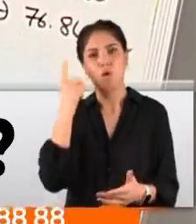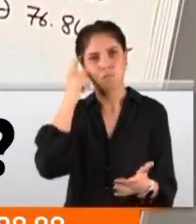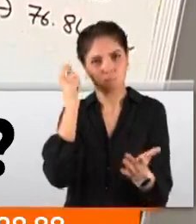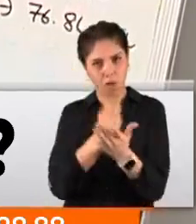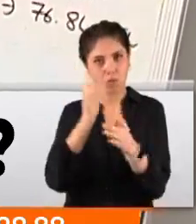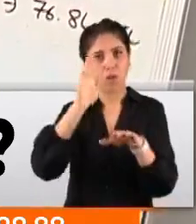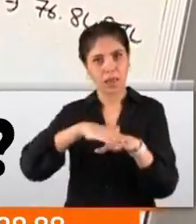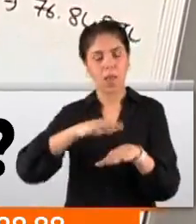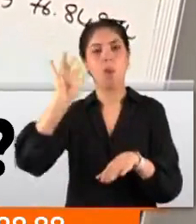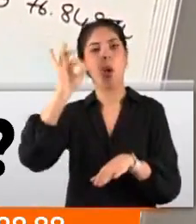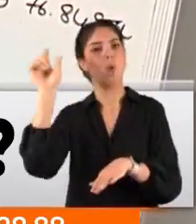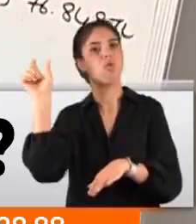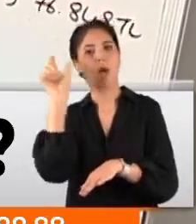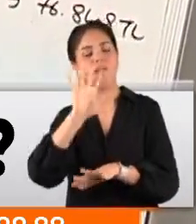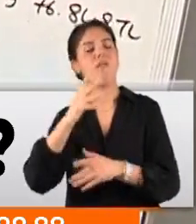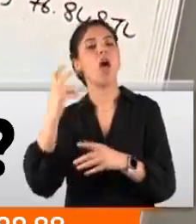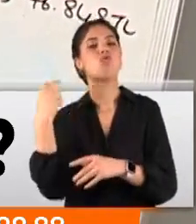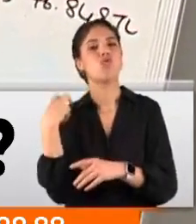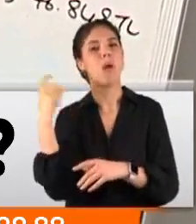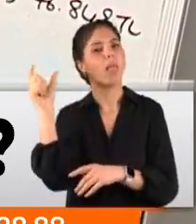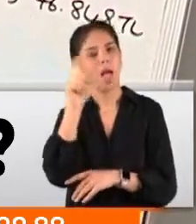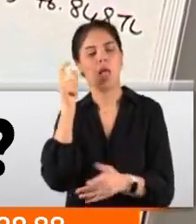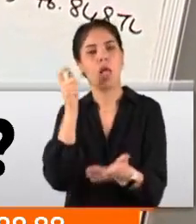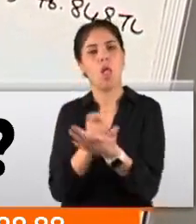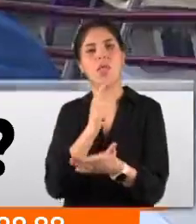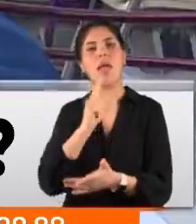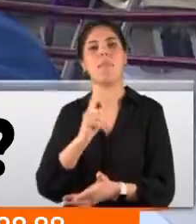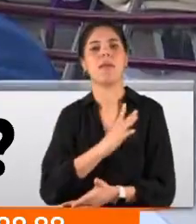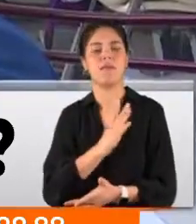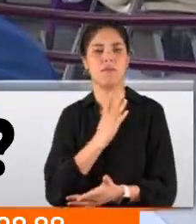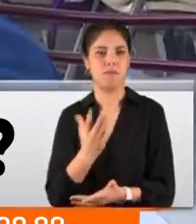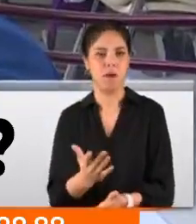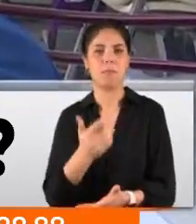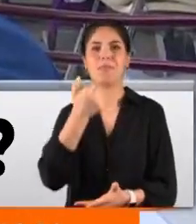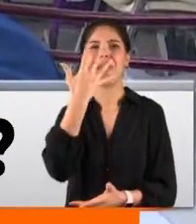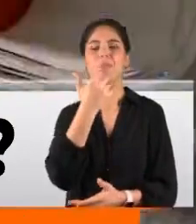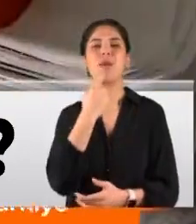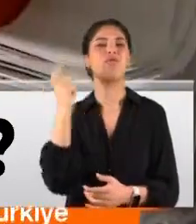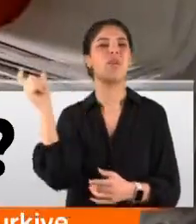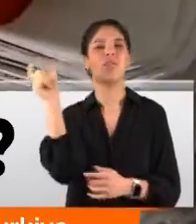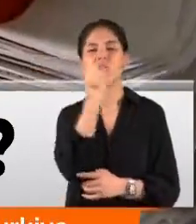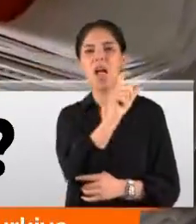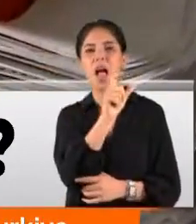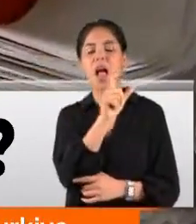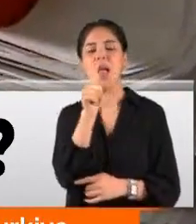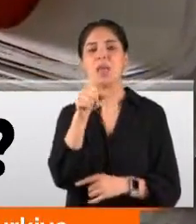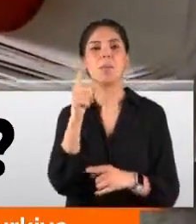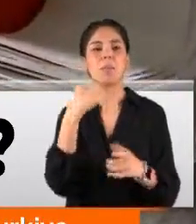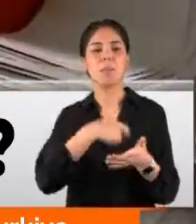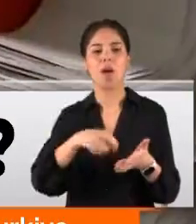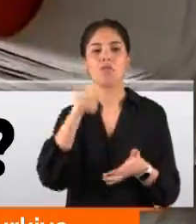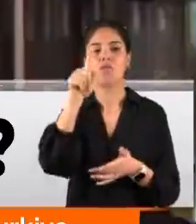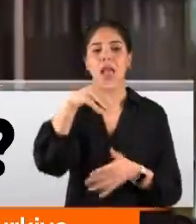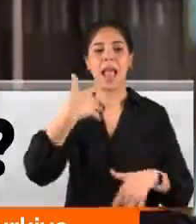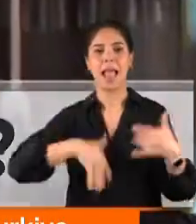yapın. Ocak ayında veya Şubat ayında ancak ödeme emri geliyor. Yeni 65 yaş aylı 2604 lira,